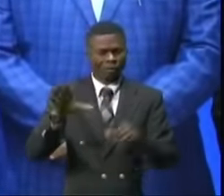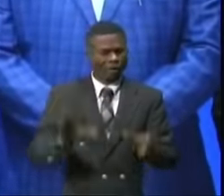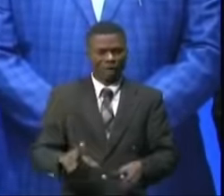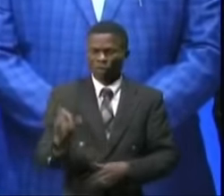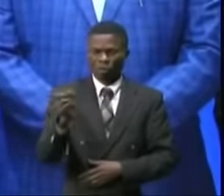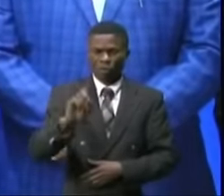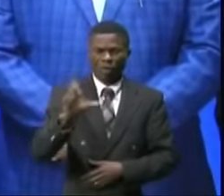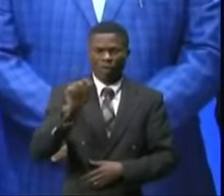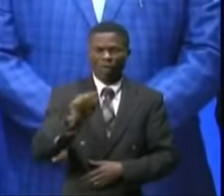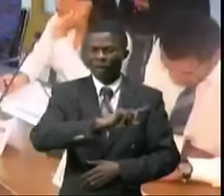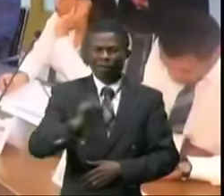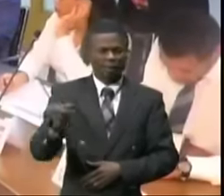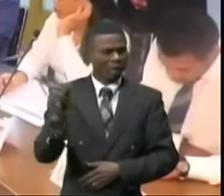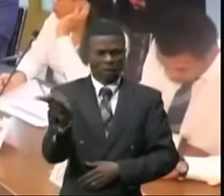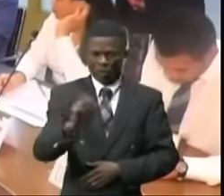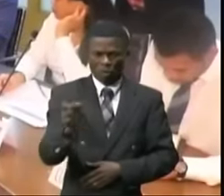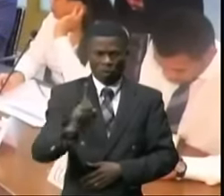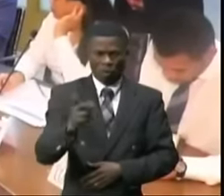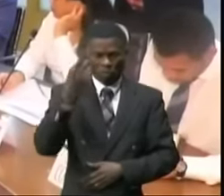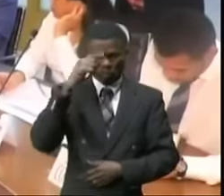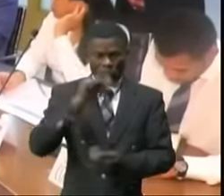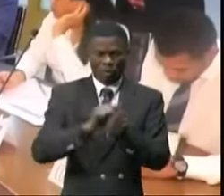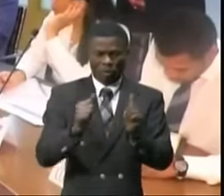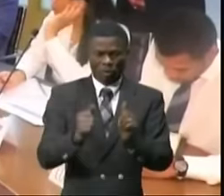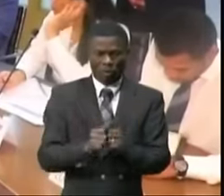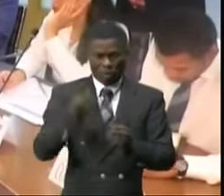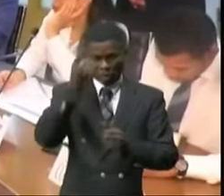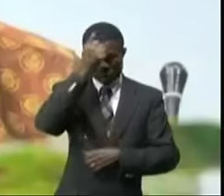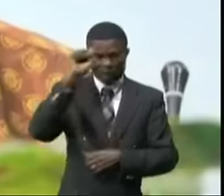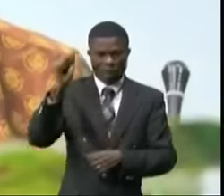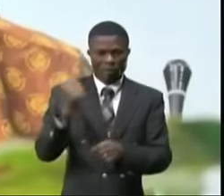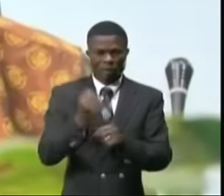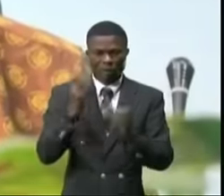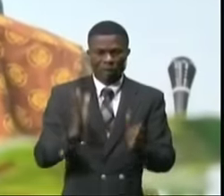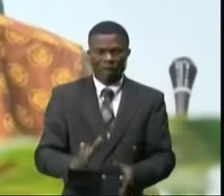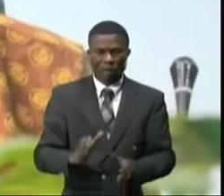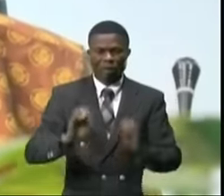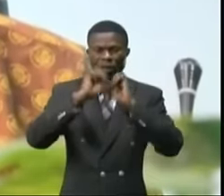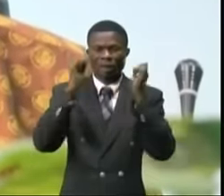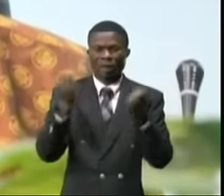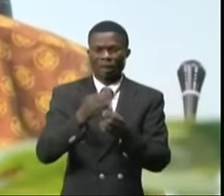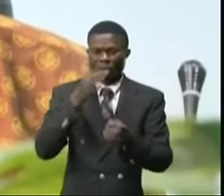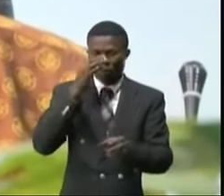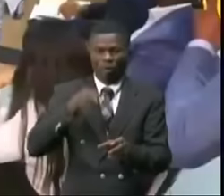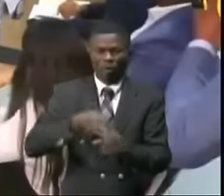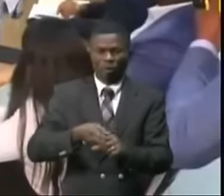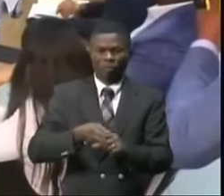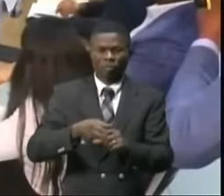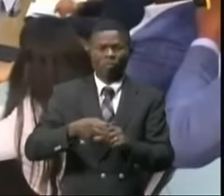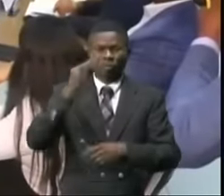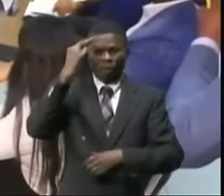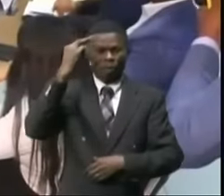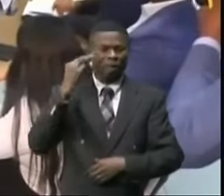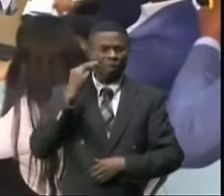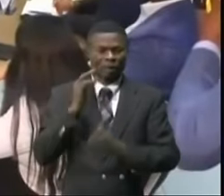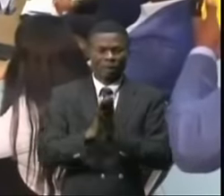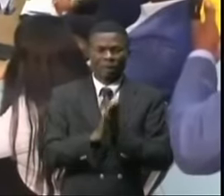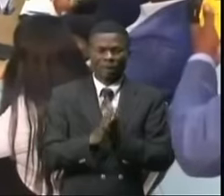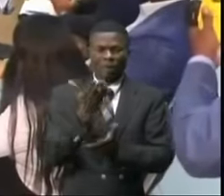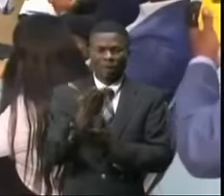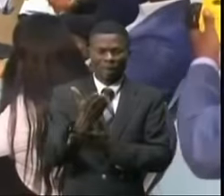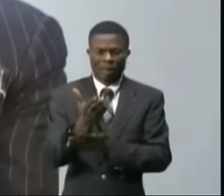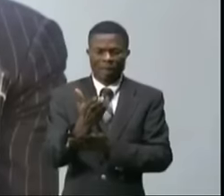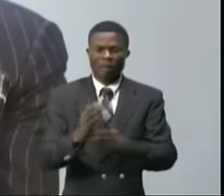ou 20 000 francs congolais. En rapport avec la grève du personnel d'Engen, Vital Kamerhe a joué aux sapeurs-pompiers entre